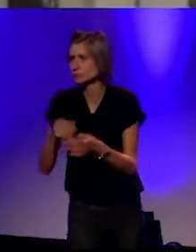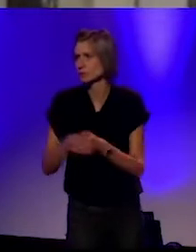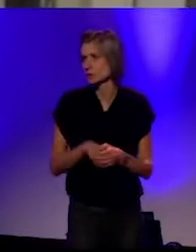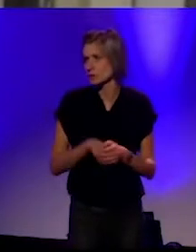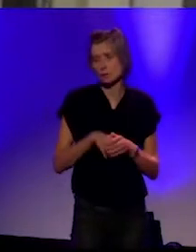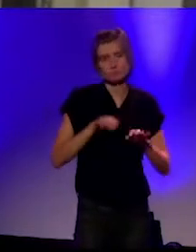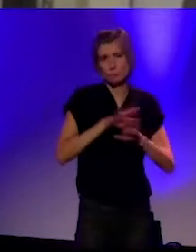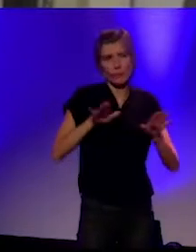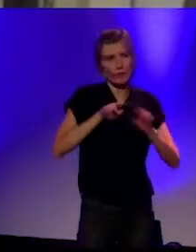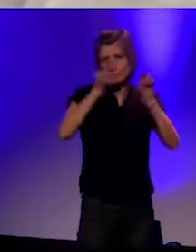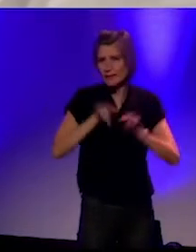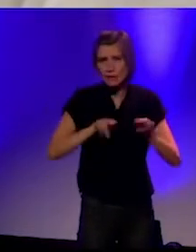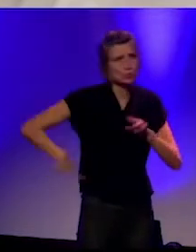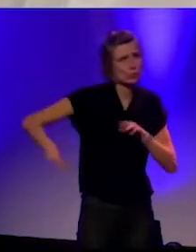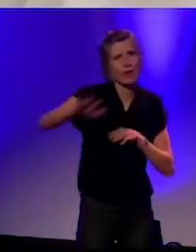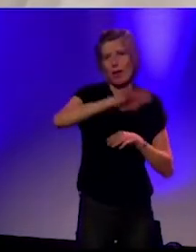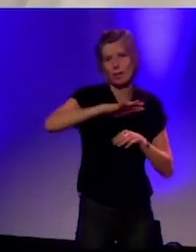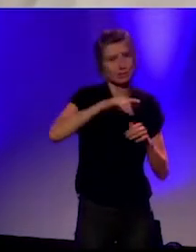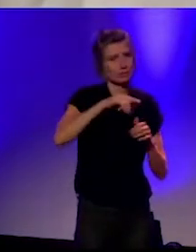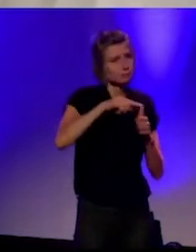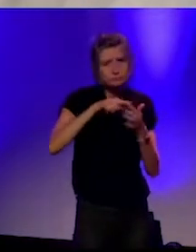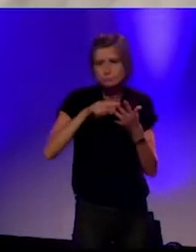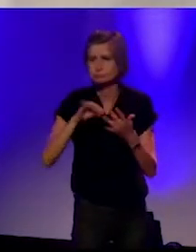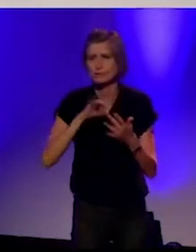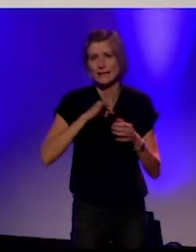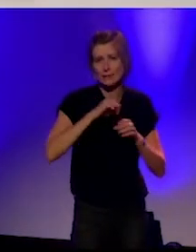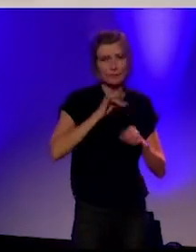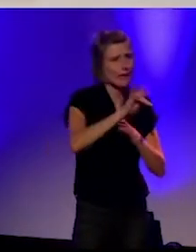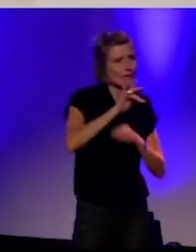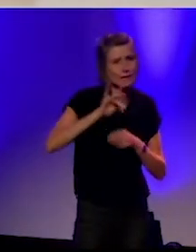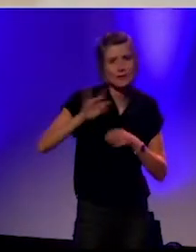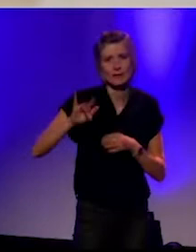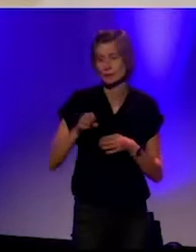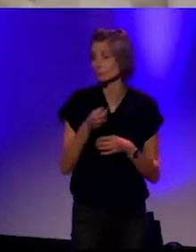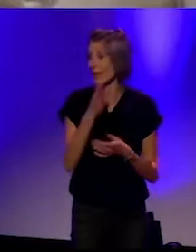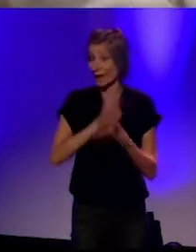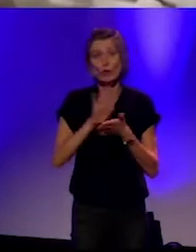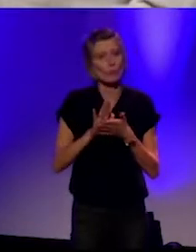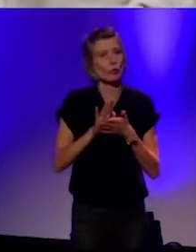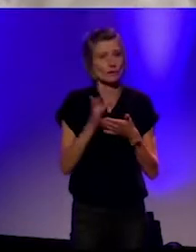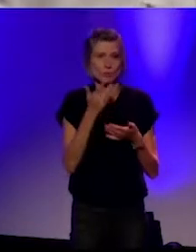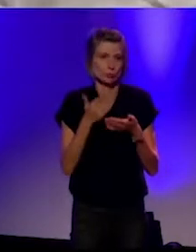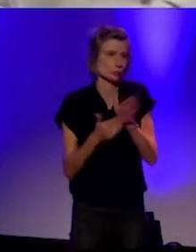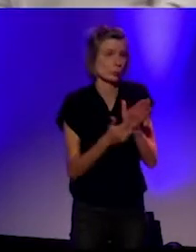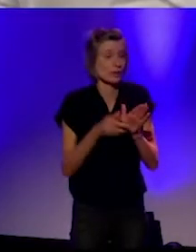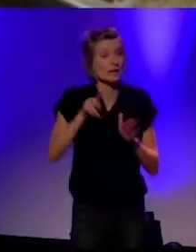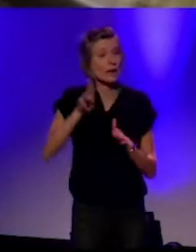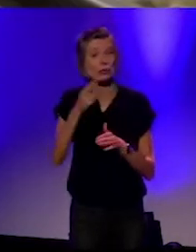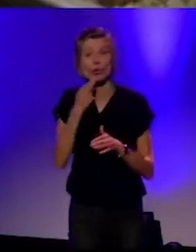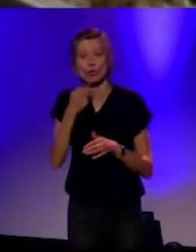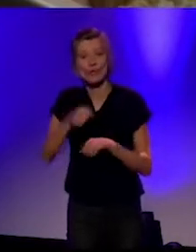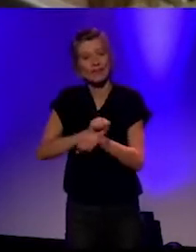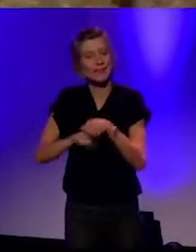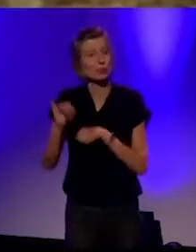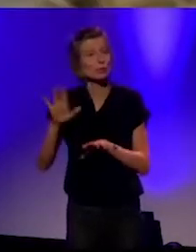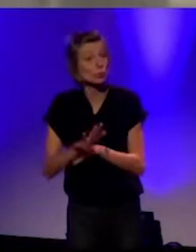en in China. Dat zijn slechts een aantal voorbeelden van waar KU Leuven Engage voor staat. En wij hopen